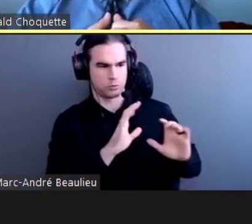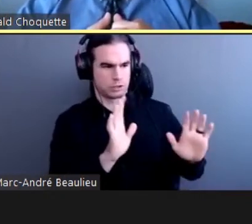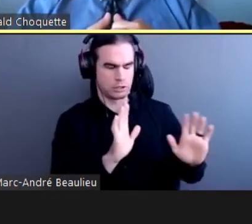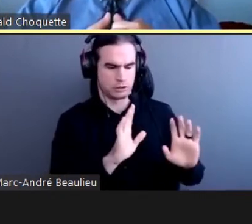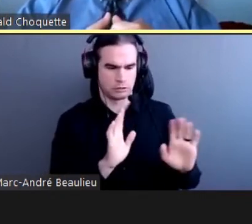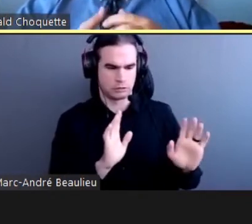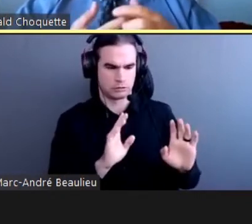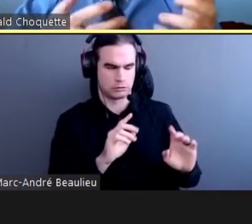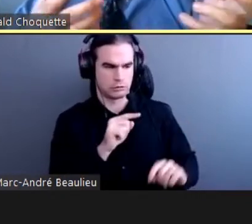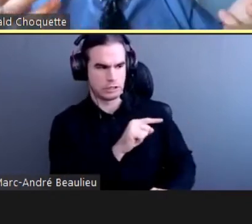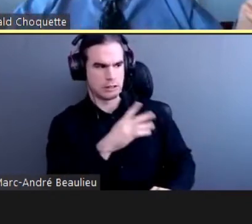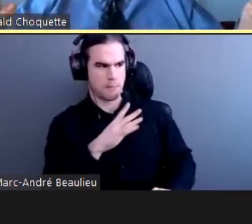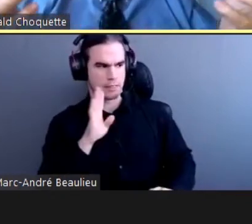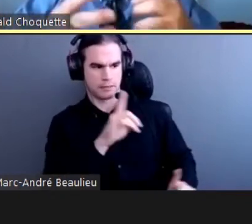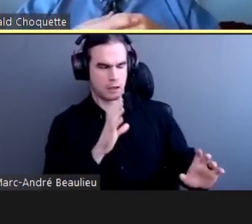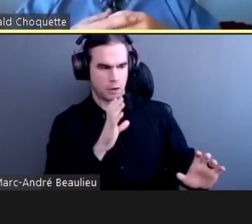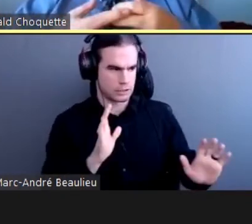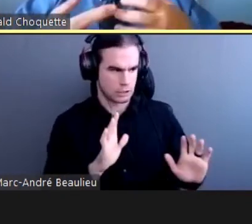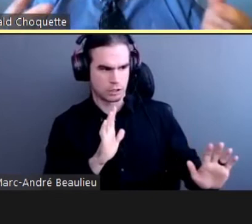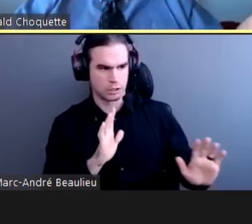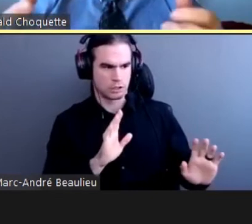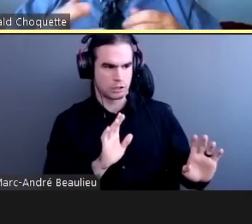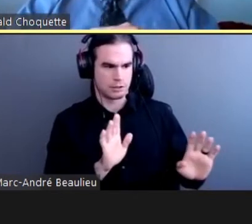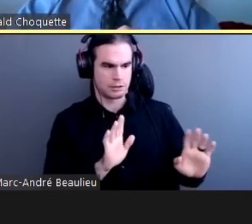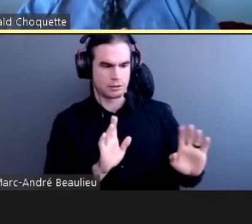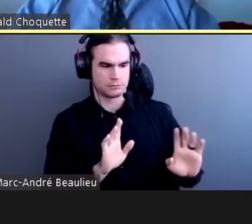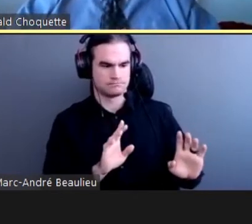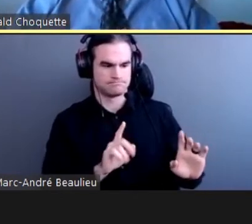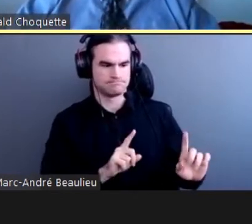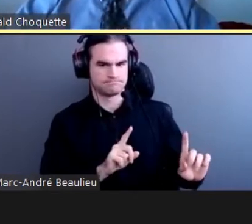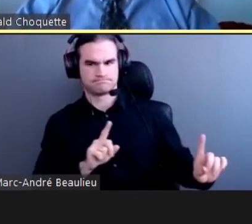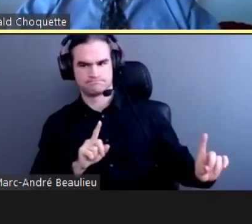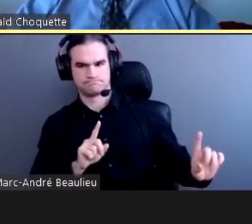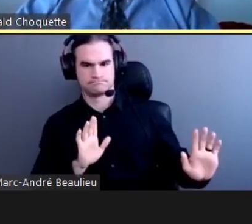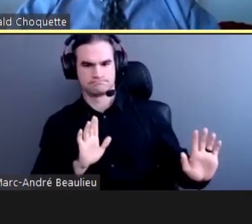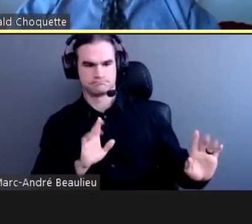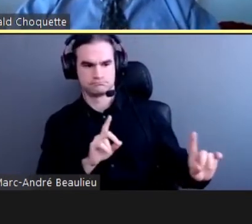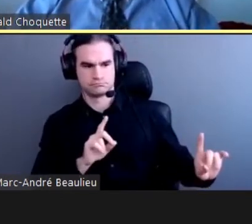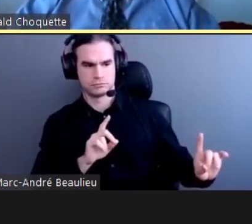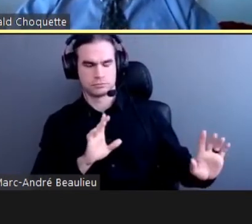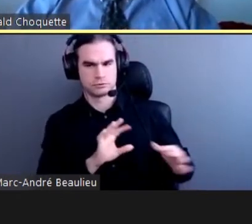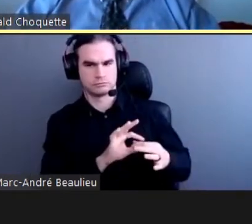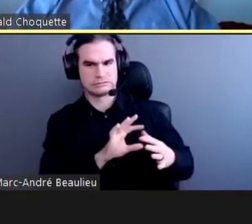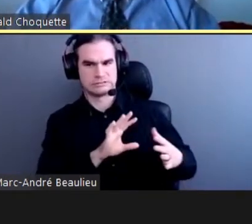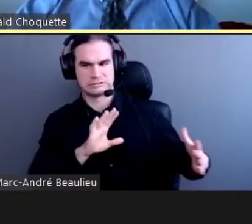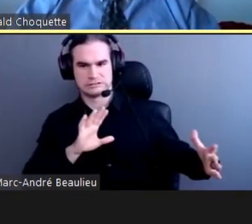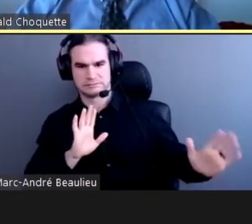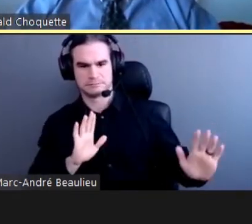personne malentendante, donc ils font comme un retrait des communications.